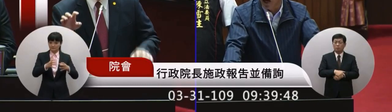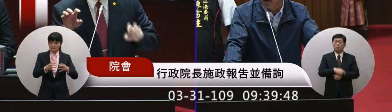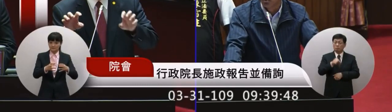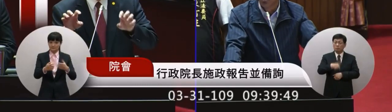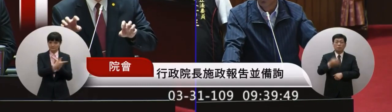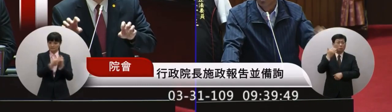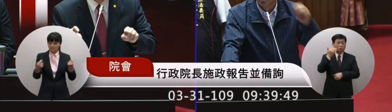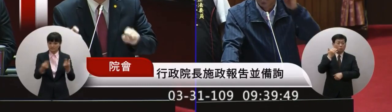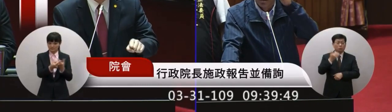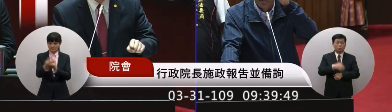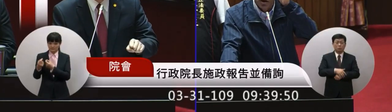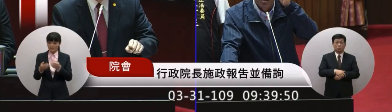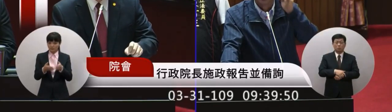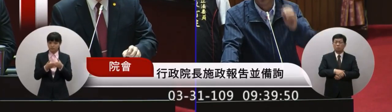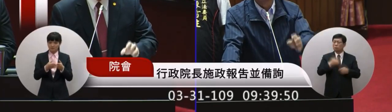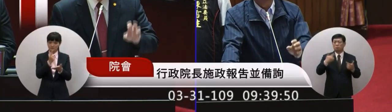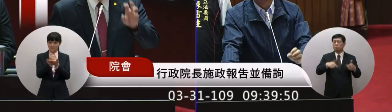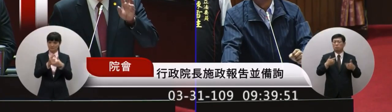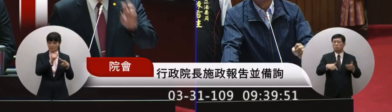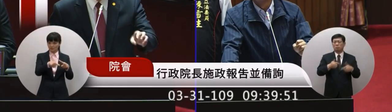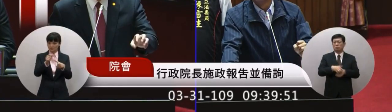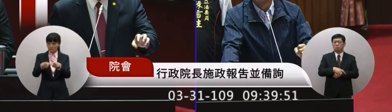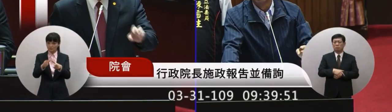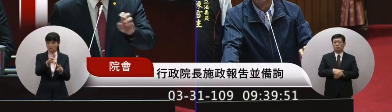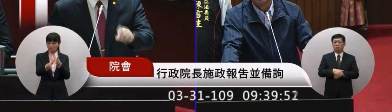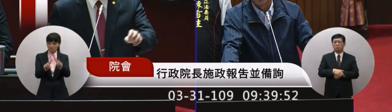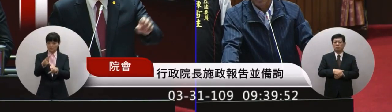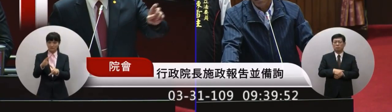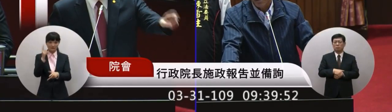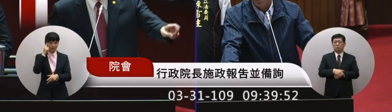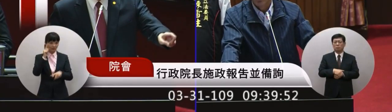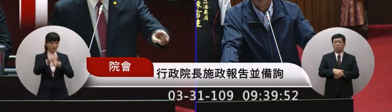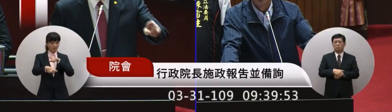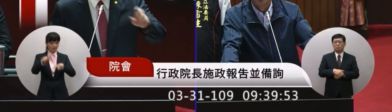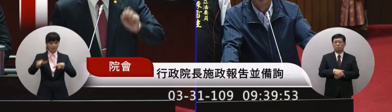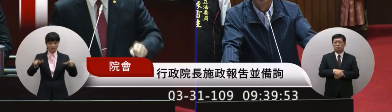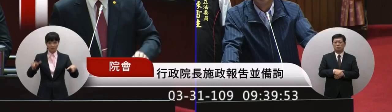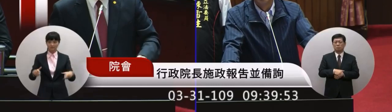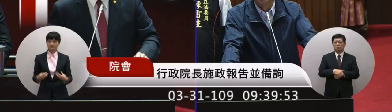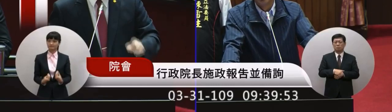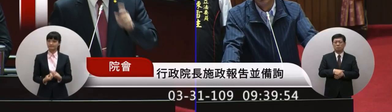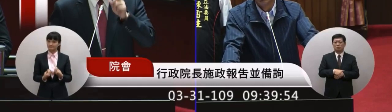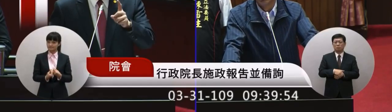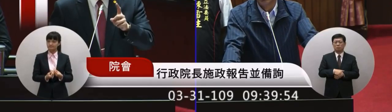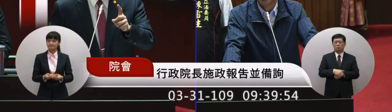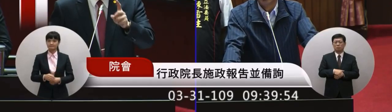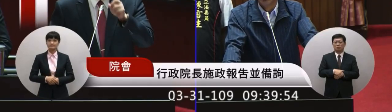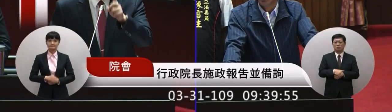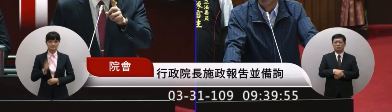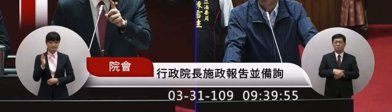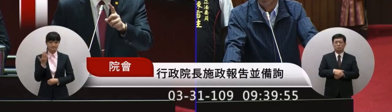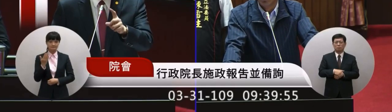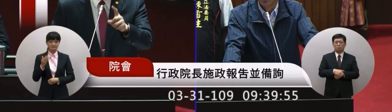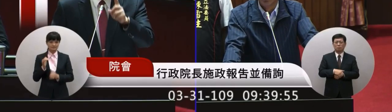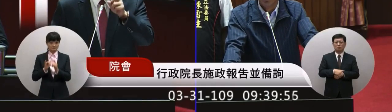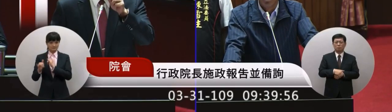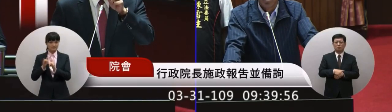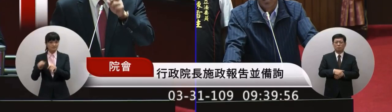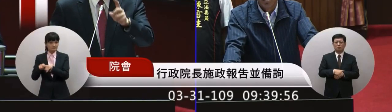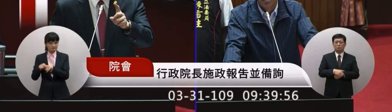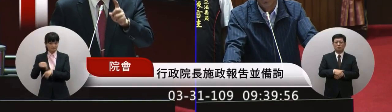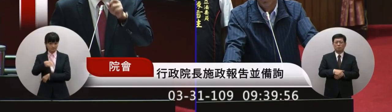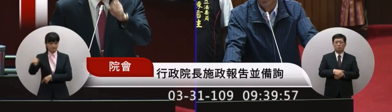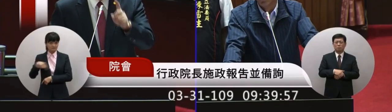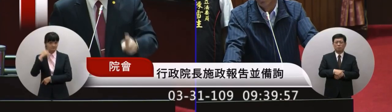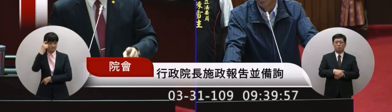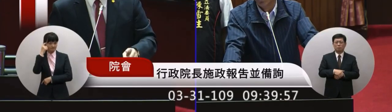化， 假如 门户之见， 不是， 你也去用对一个规格，你个去拔对一间，这真敏感。但是消费者上重要是